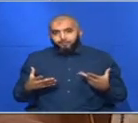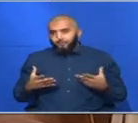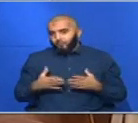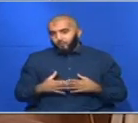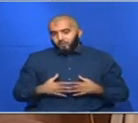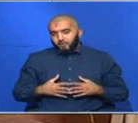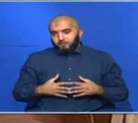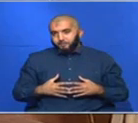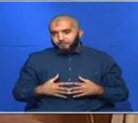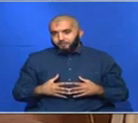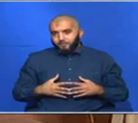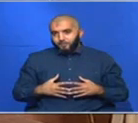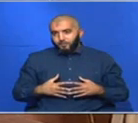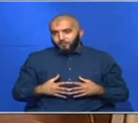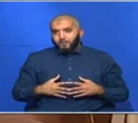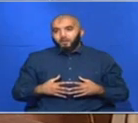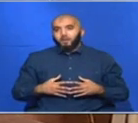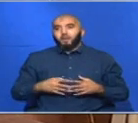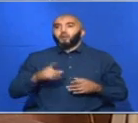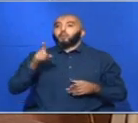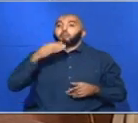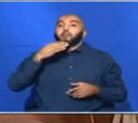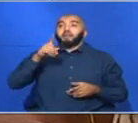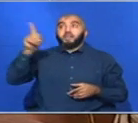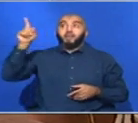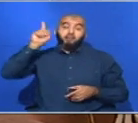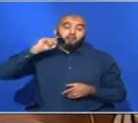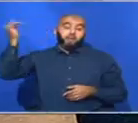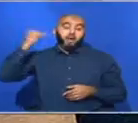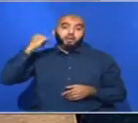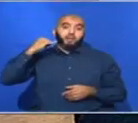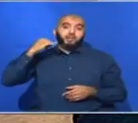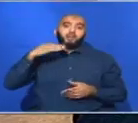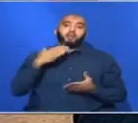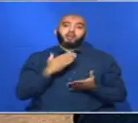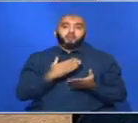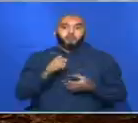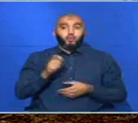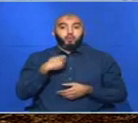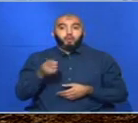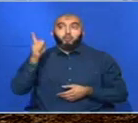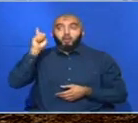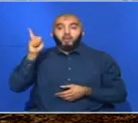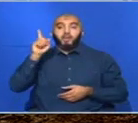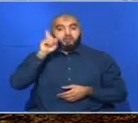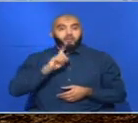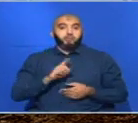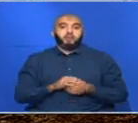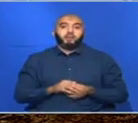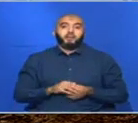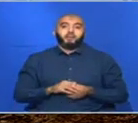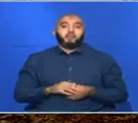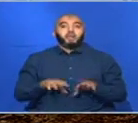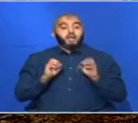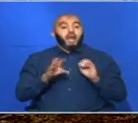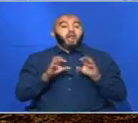والاقربون مجاز الله خيرا الاخت الكريمه في الواقع انها هي التي ينبغي ربما ان تعلمنا